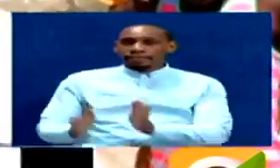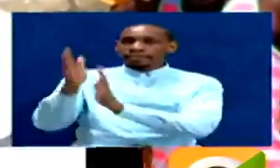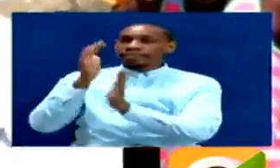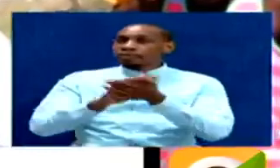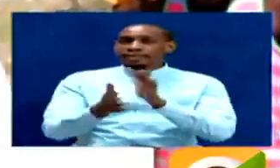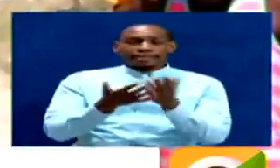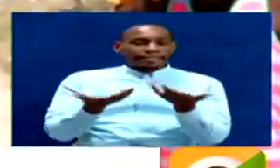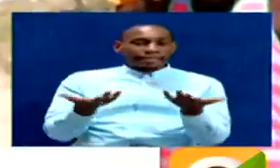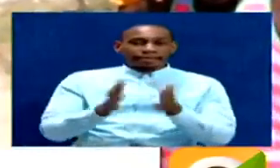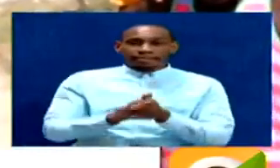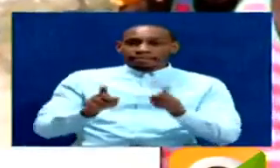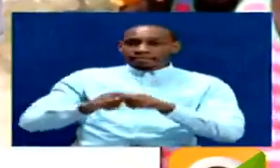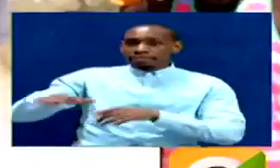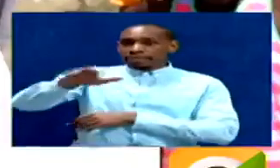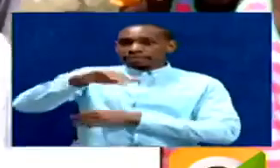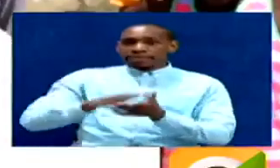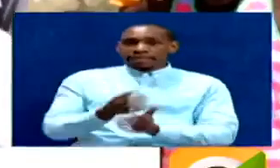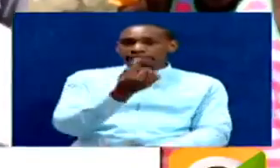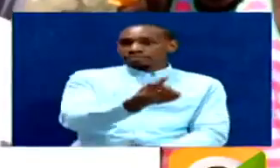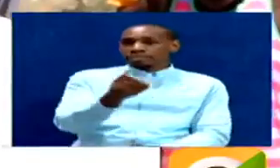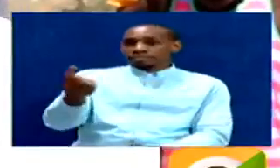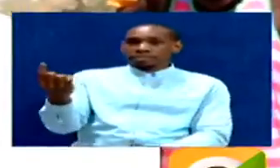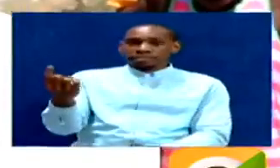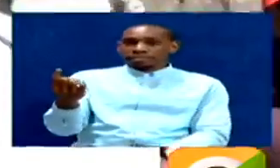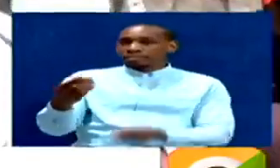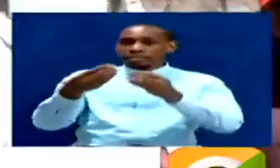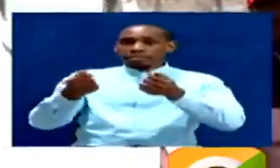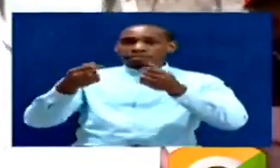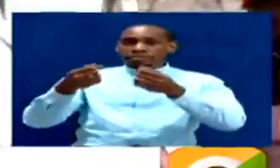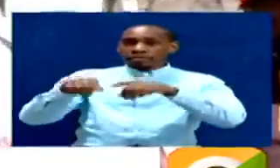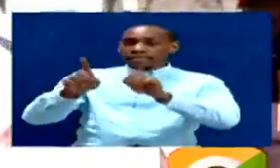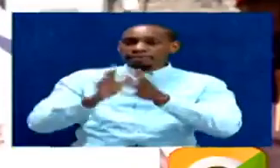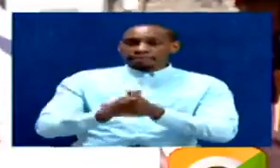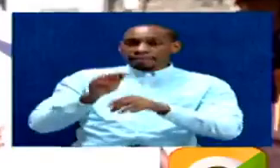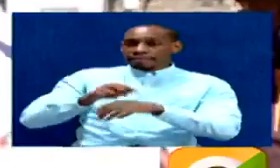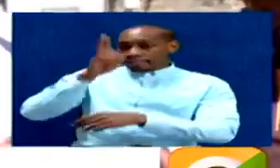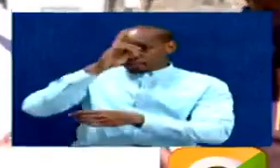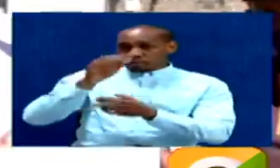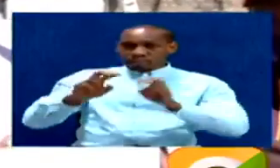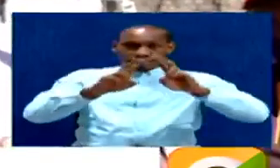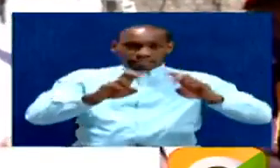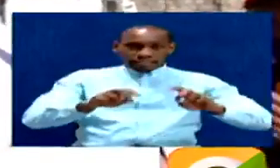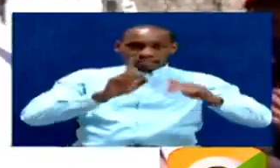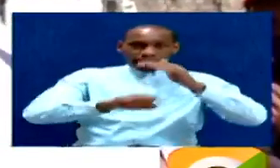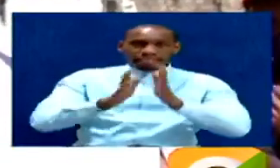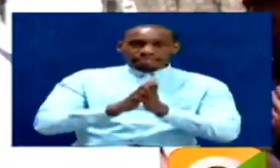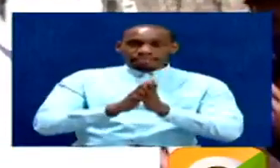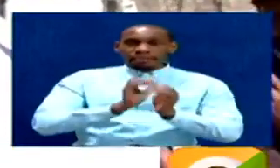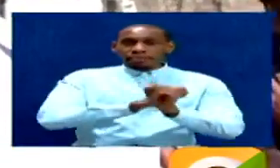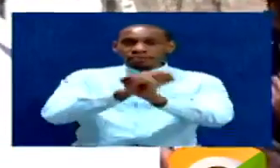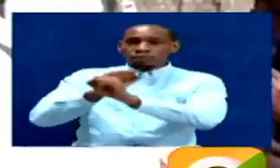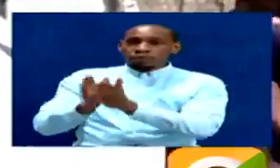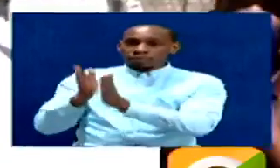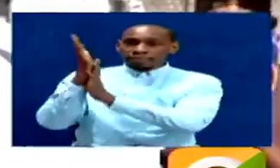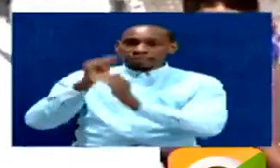Usalama hakuna hapa. Hii mtaani kila mmoja tu anapambana na hali yake. Ukiambia polisi tuje tuzunguke huku ndani kidogo tulinde usalama mida